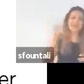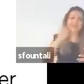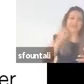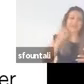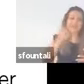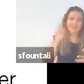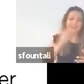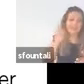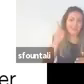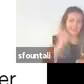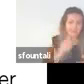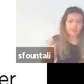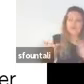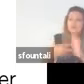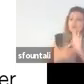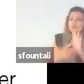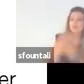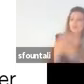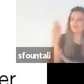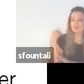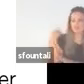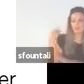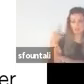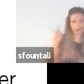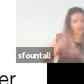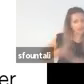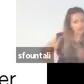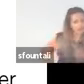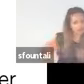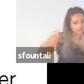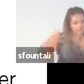το 2014 από τον